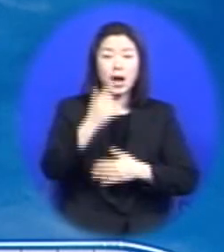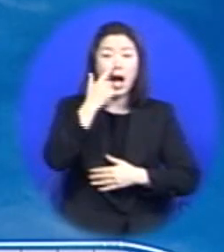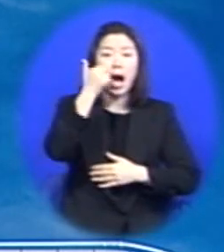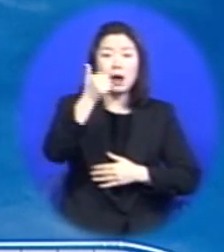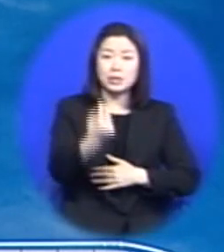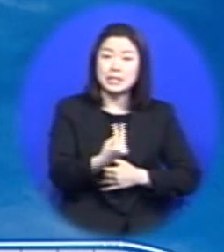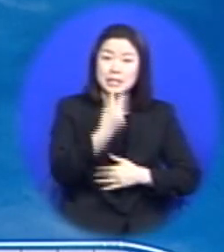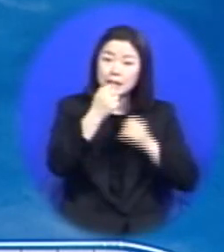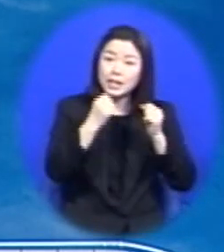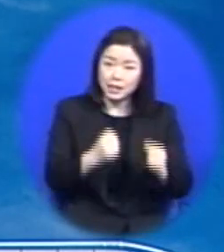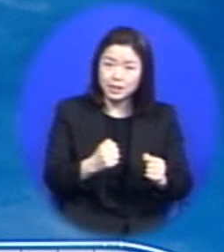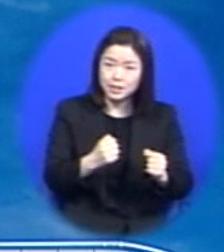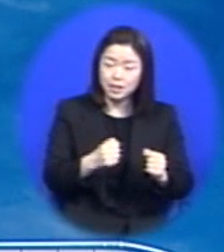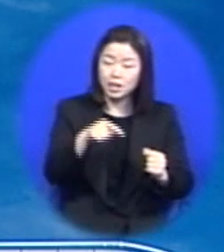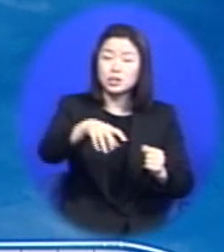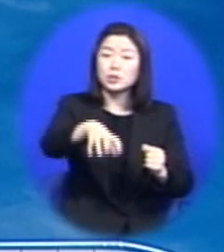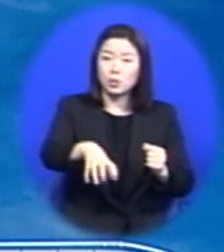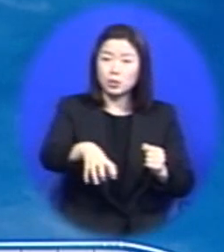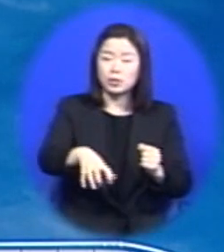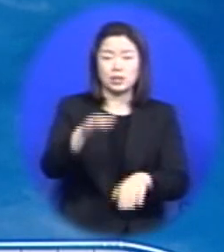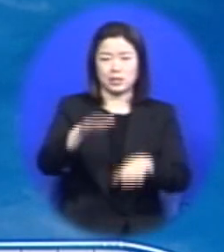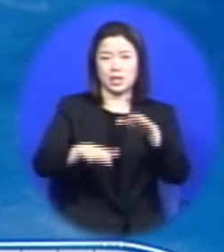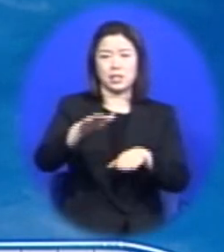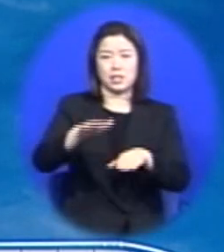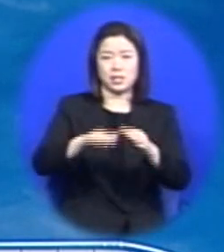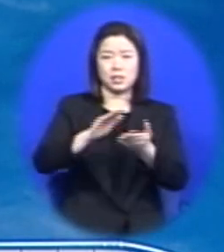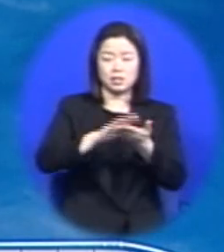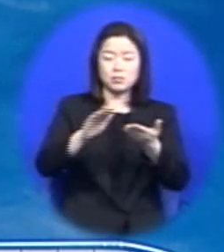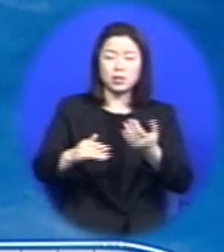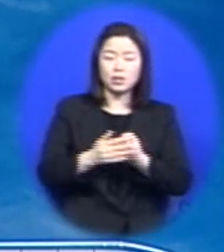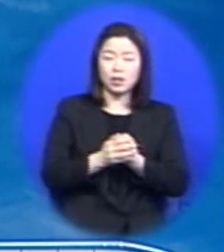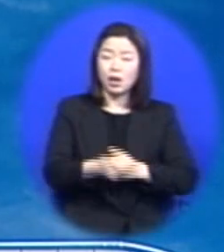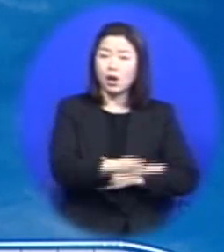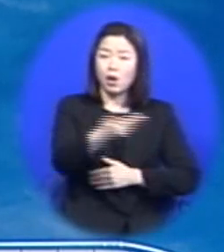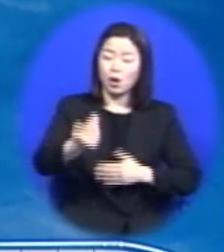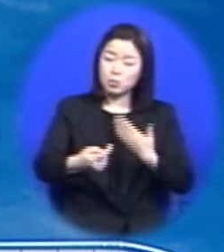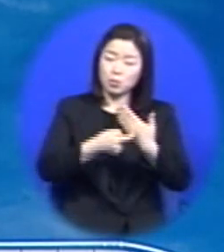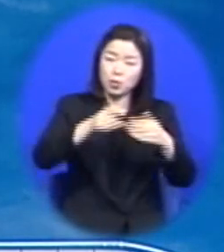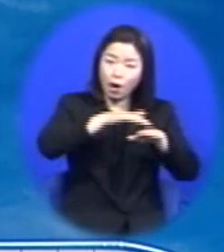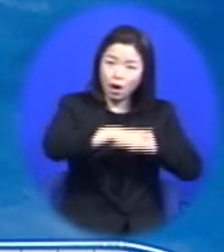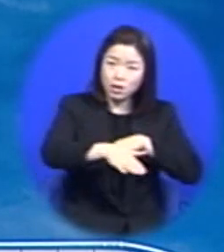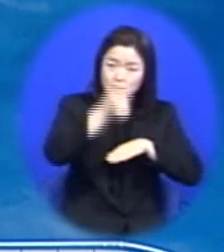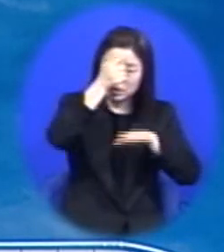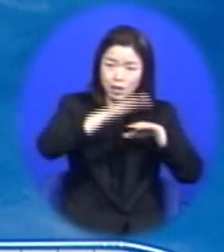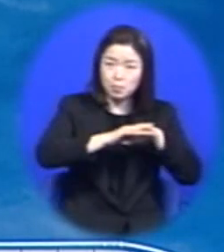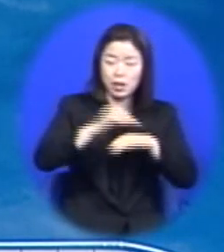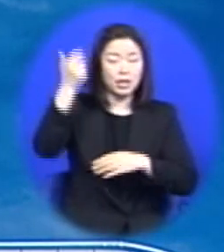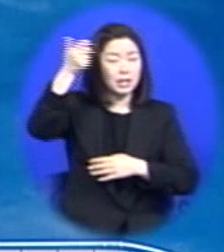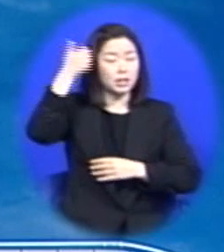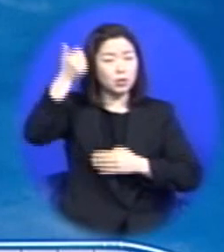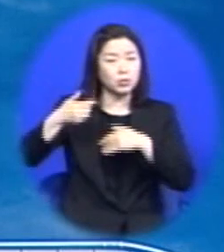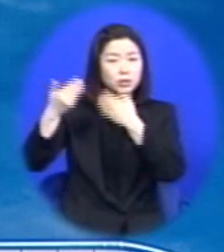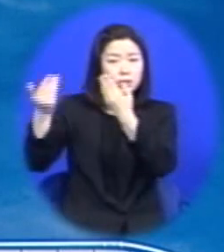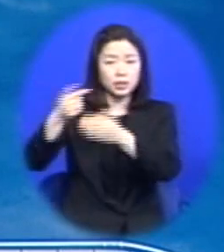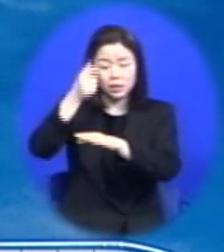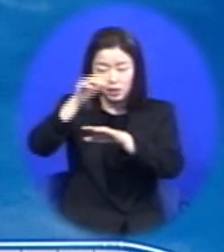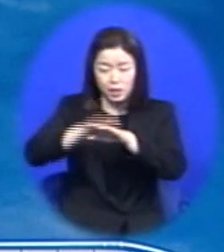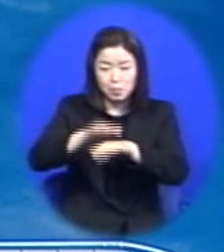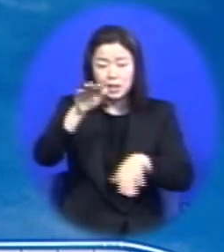살아계시냐 그 자리에. 그 차이예요. 여러분 형식적인 예배와 영으로 드리는 예배의 차이도